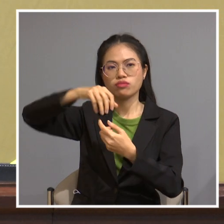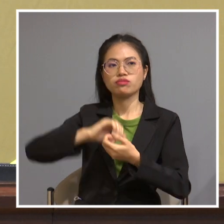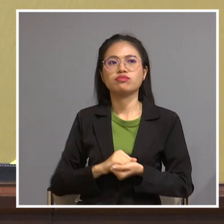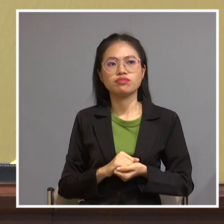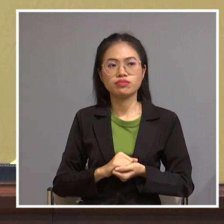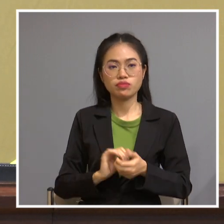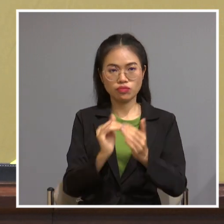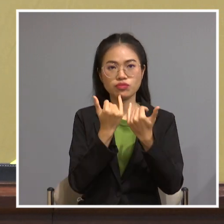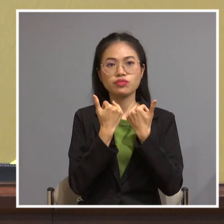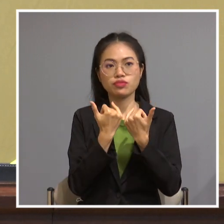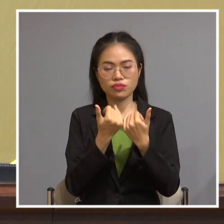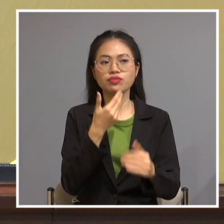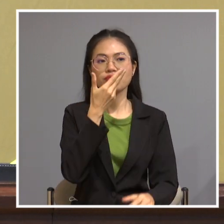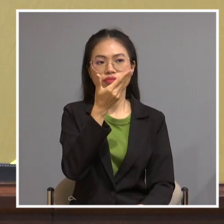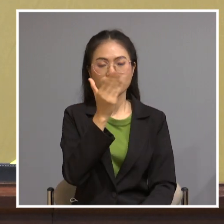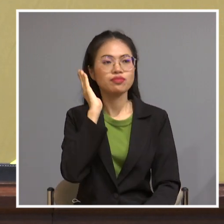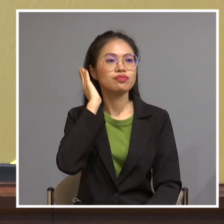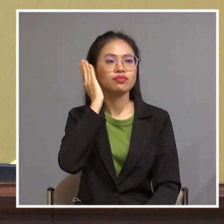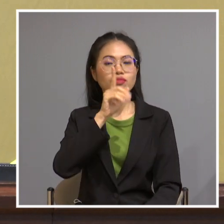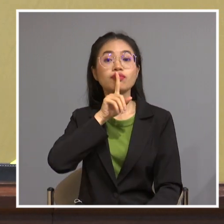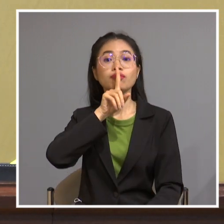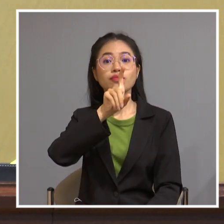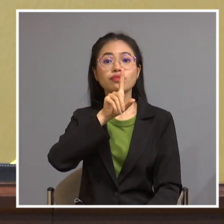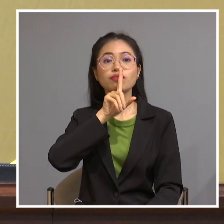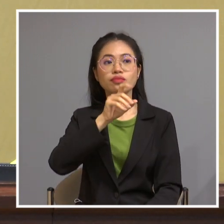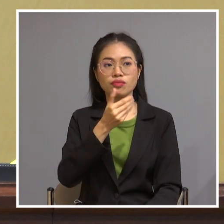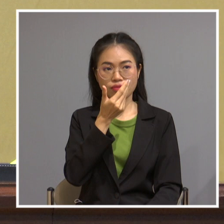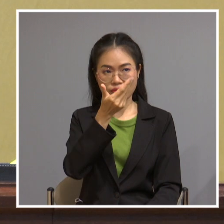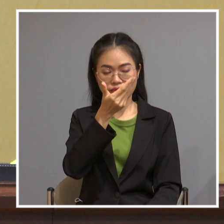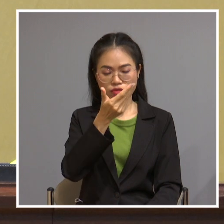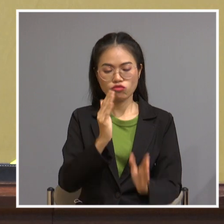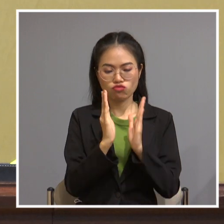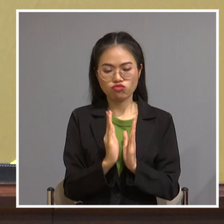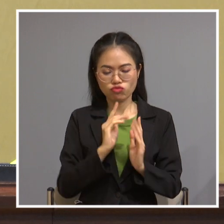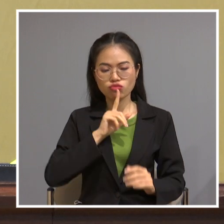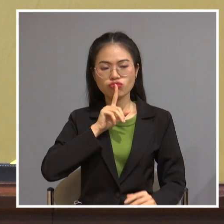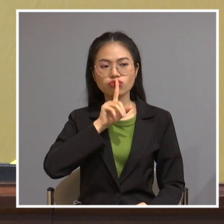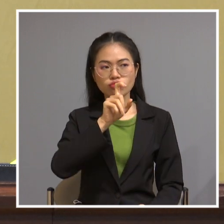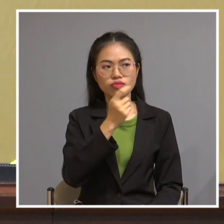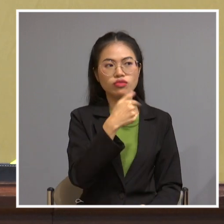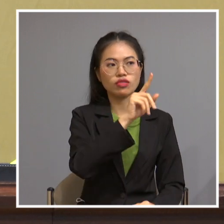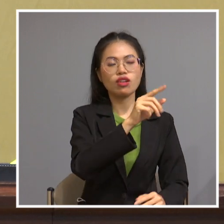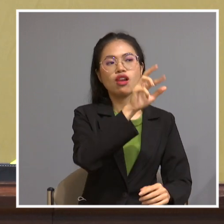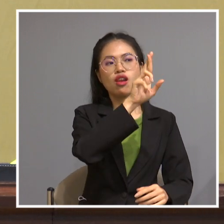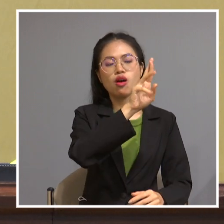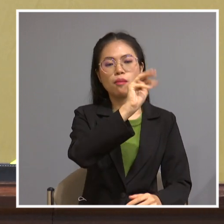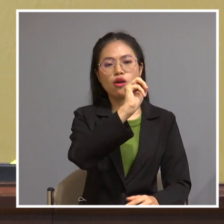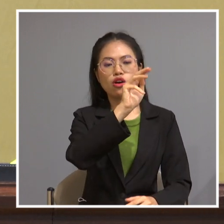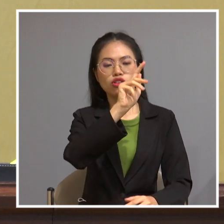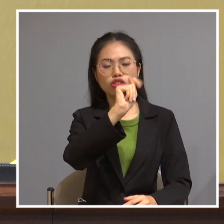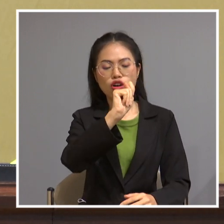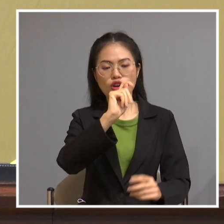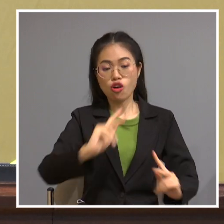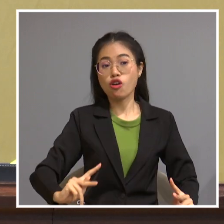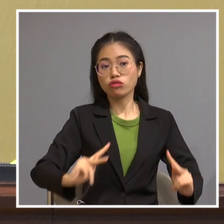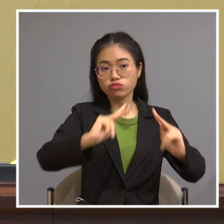ต่ไปนี้ขอเชิญท่านเลิศักษพันชัยกุณนะครัเป็นผู้ถามแล้วก็ขอเรีนเชิญท่ตีว่าการกระสวงมารไย